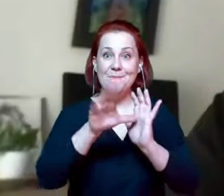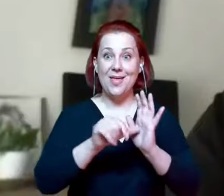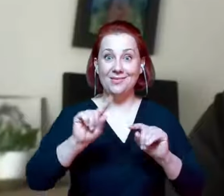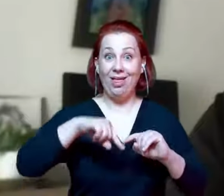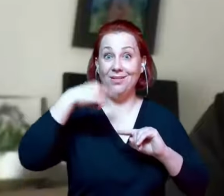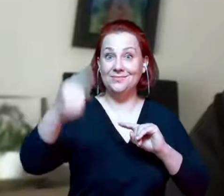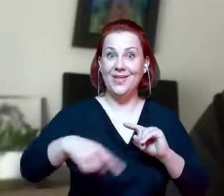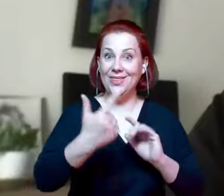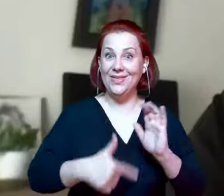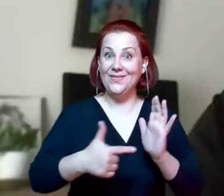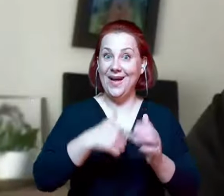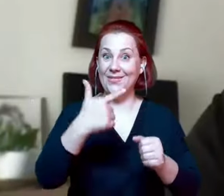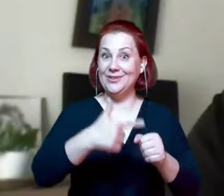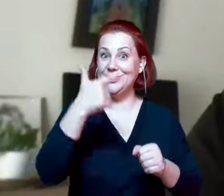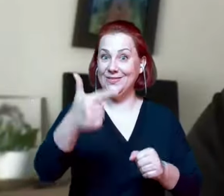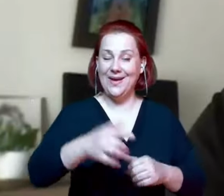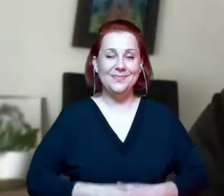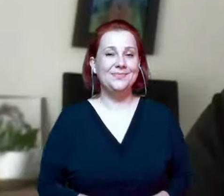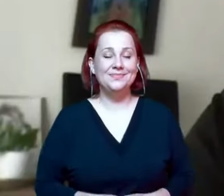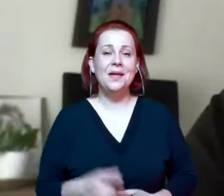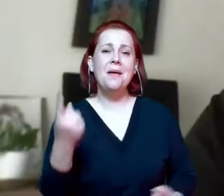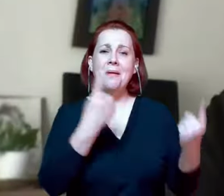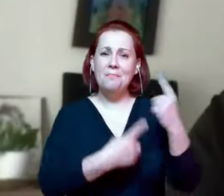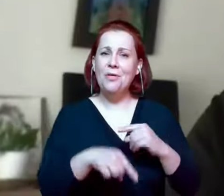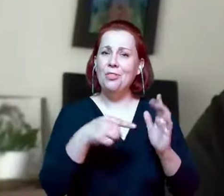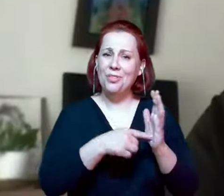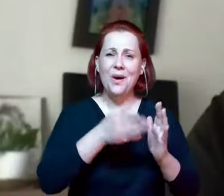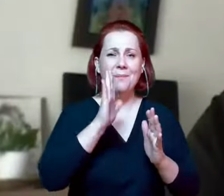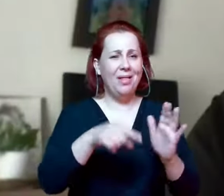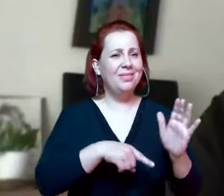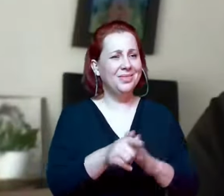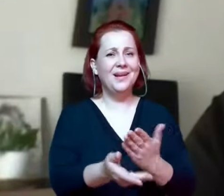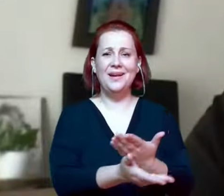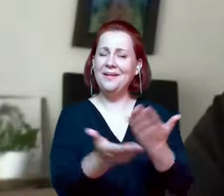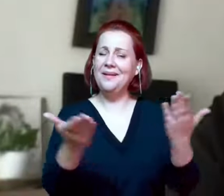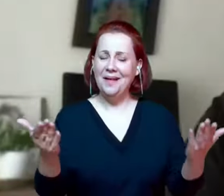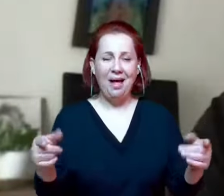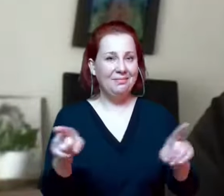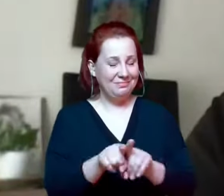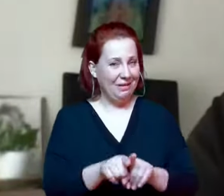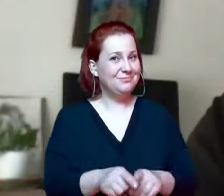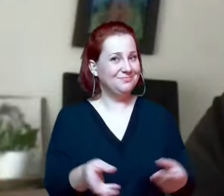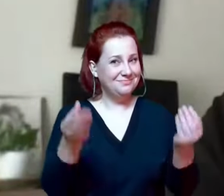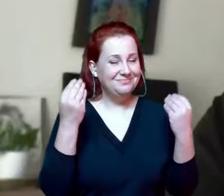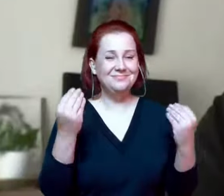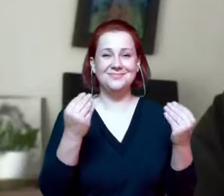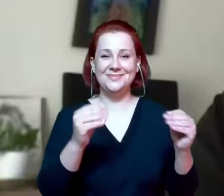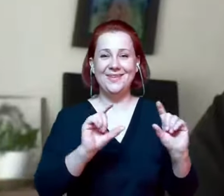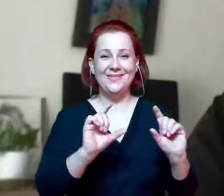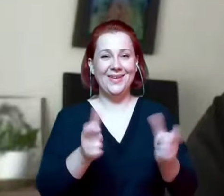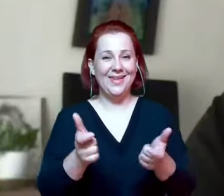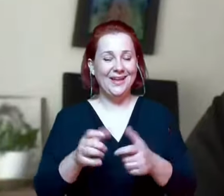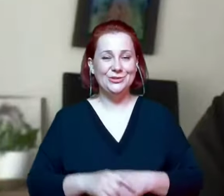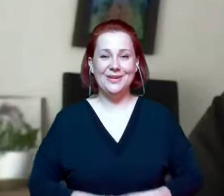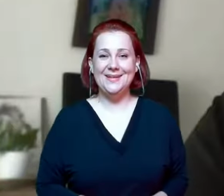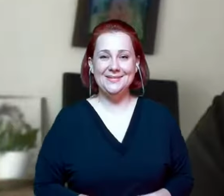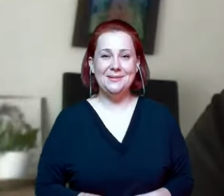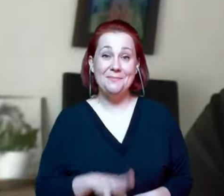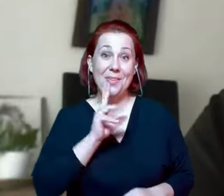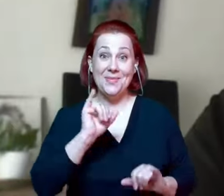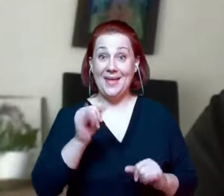roku 2022. Myślę, że będzie to dla państwa równie ekscytujące wydarzenie, co